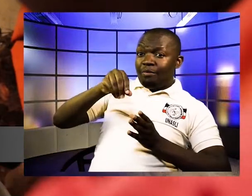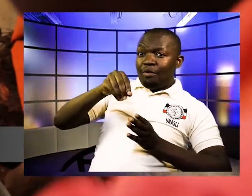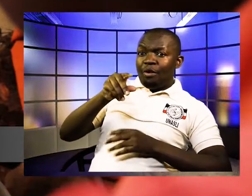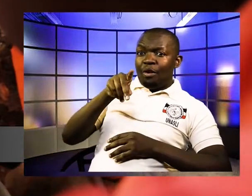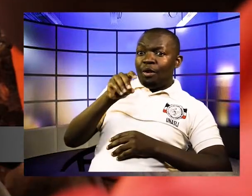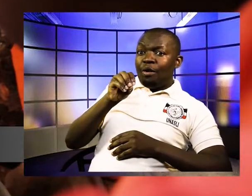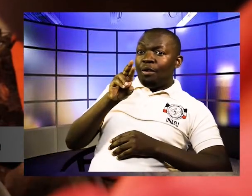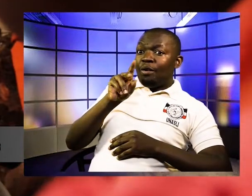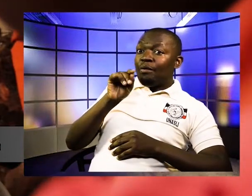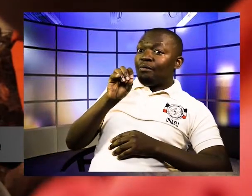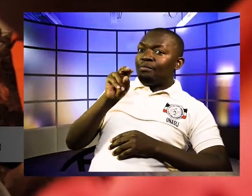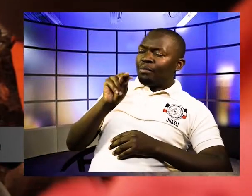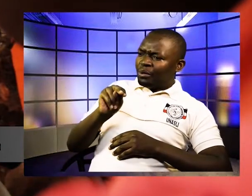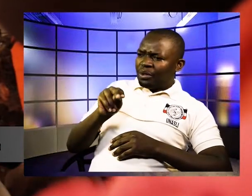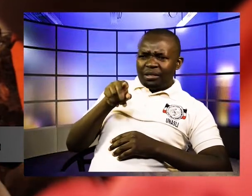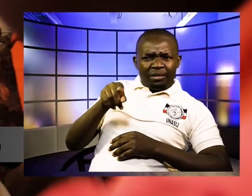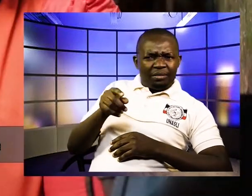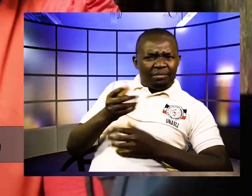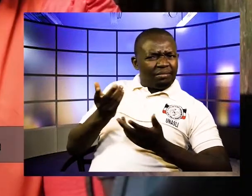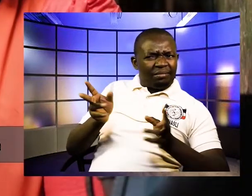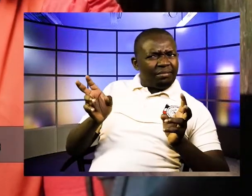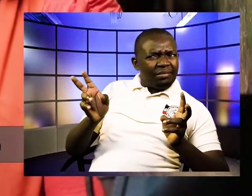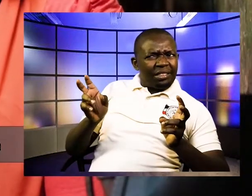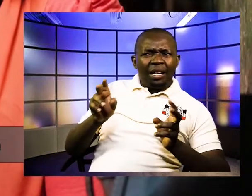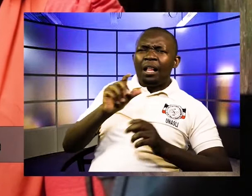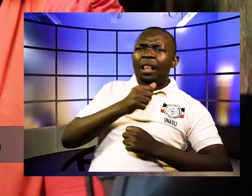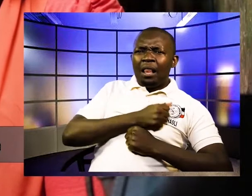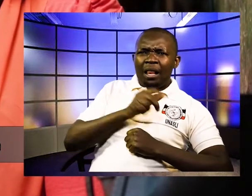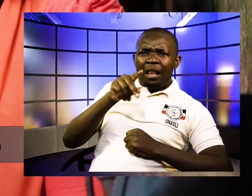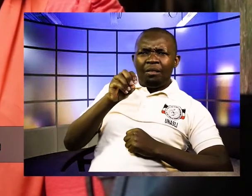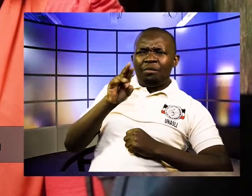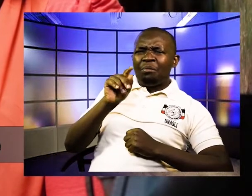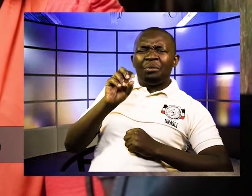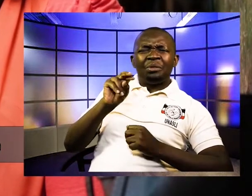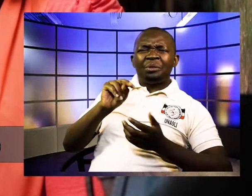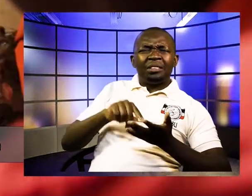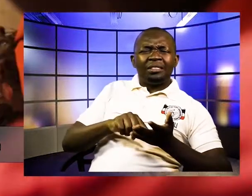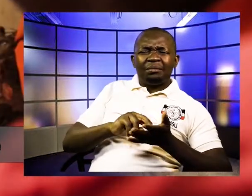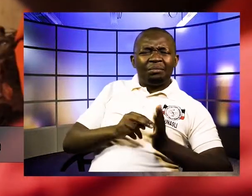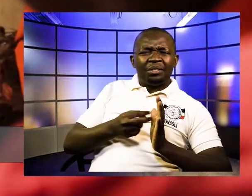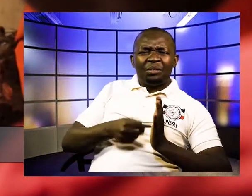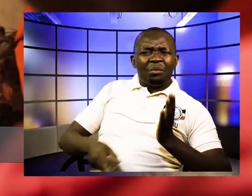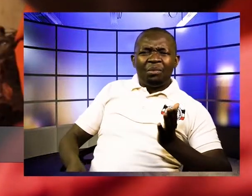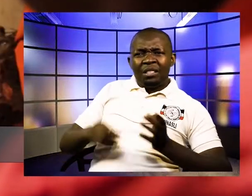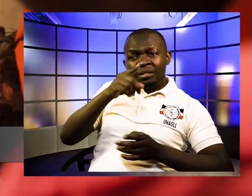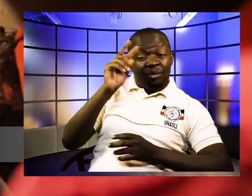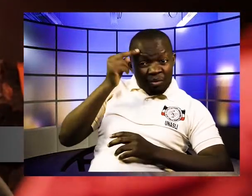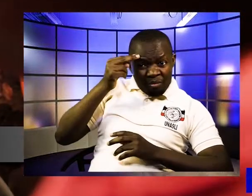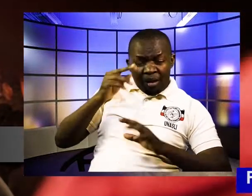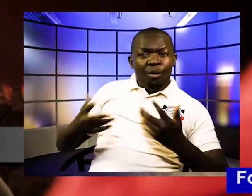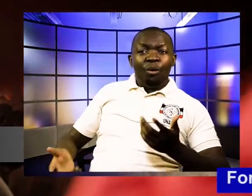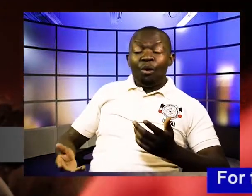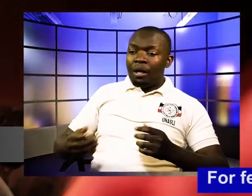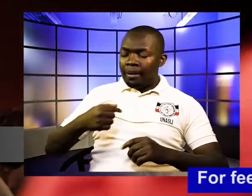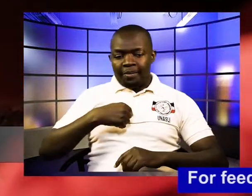Love for sure. Holy Mulan. Kakubu kakugobereza besi makagafu. Nenda siri mulalo.